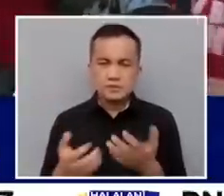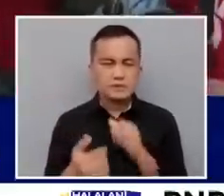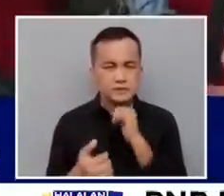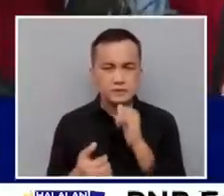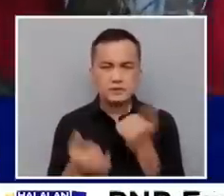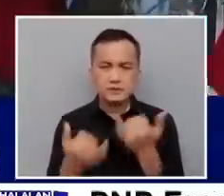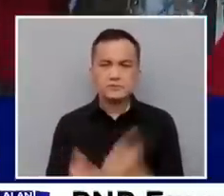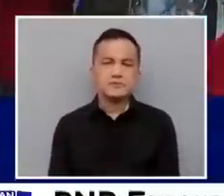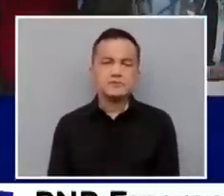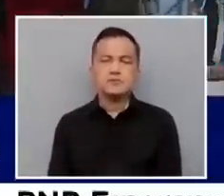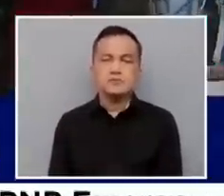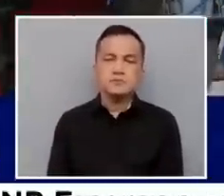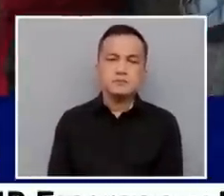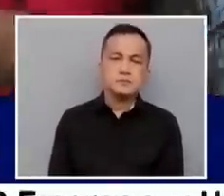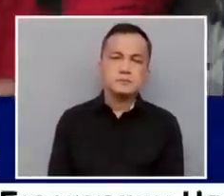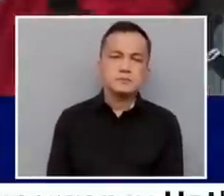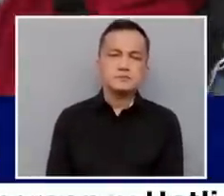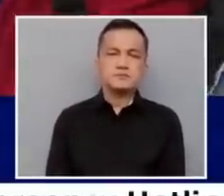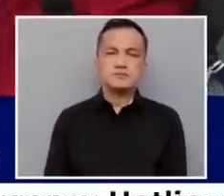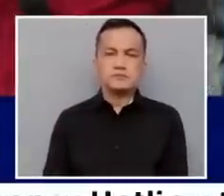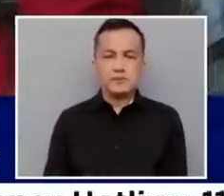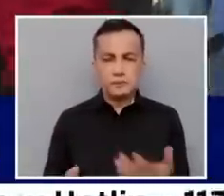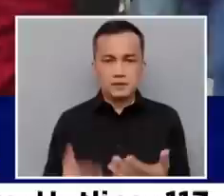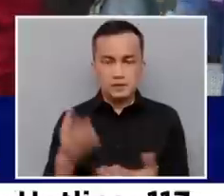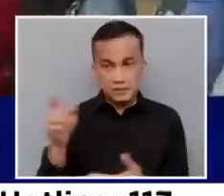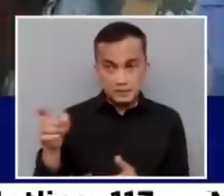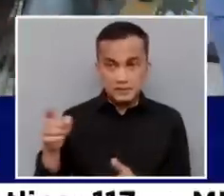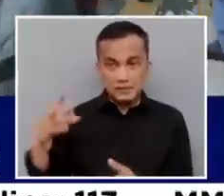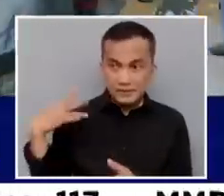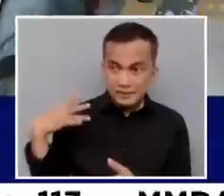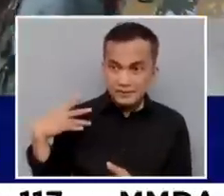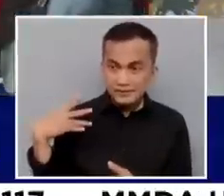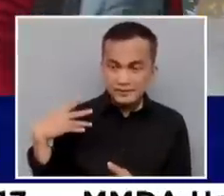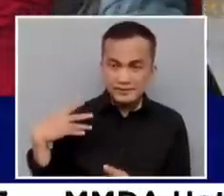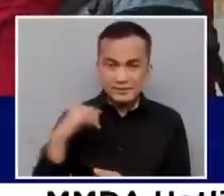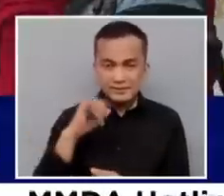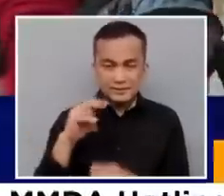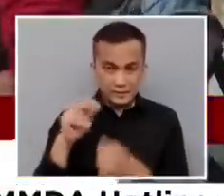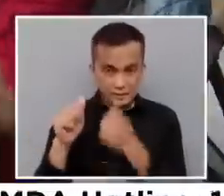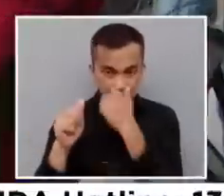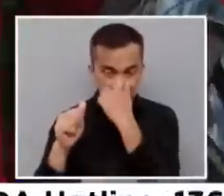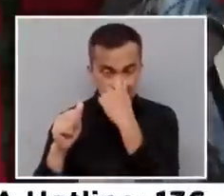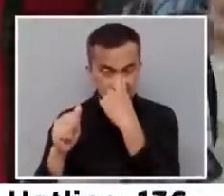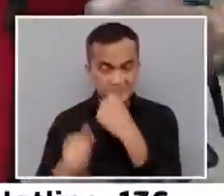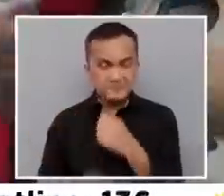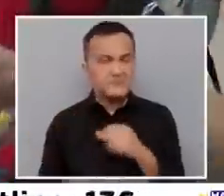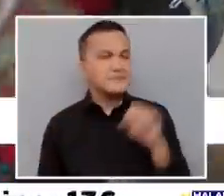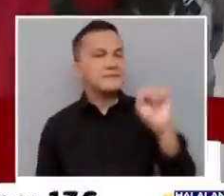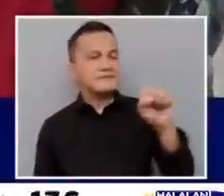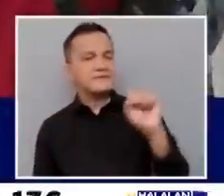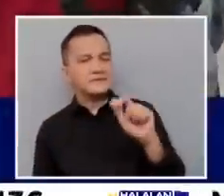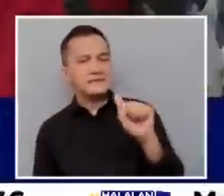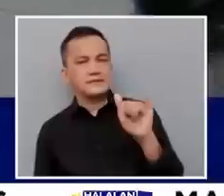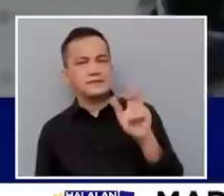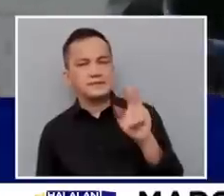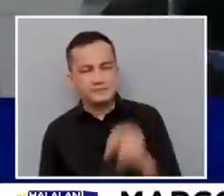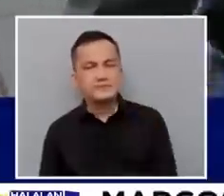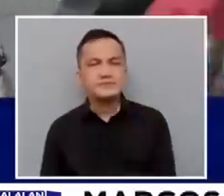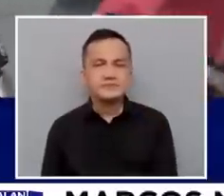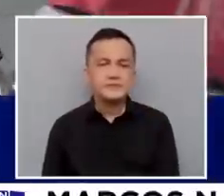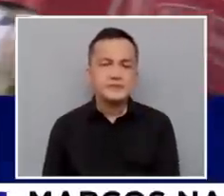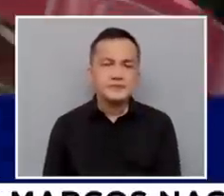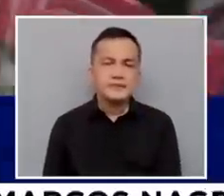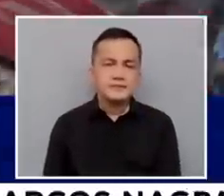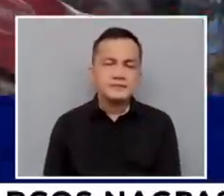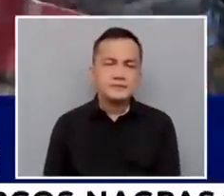ngayon. Oo. Eh, pero siguro inantabayan na nila. Baka, andyan ba si Ina? Ina! Yes, Alvin. Dito sa southbound